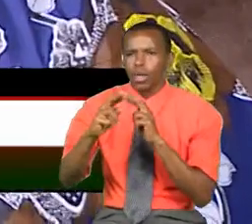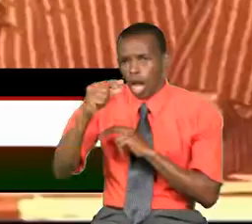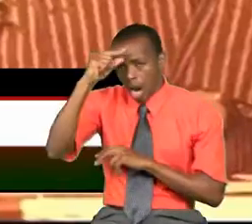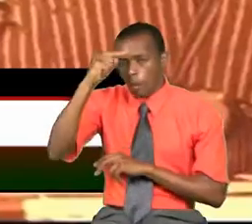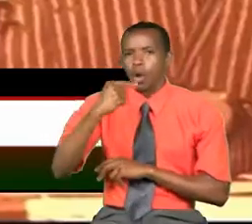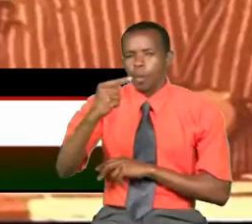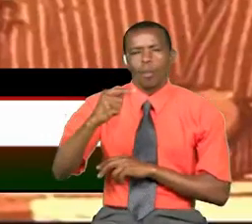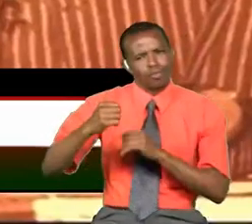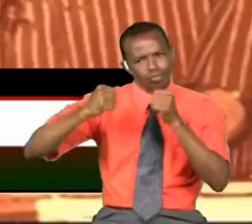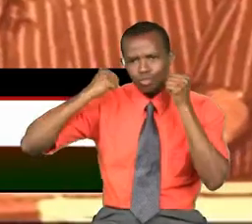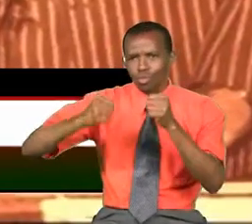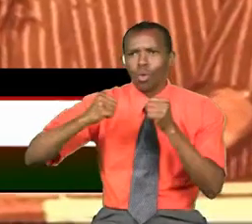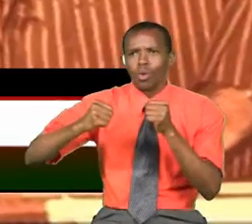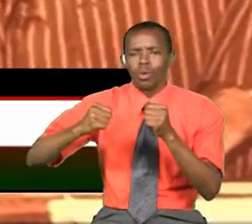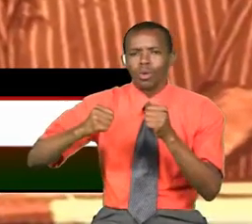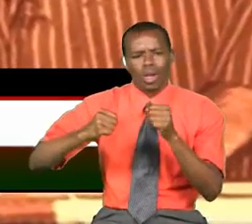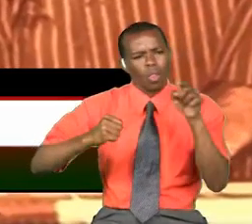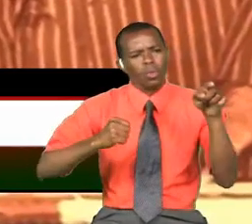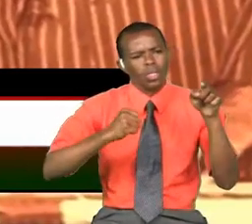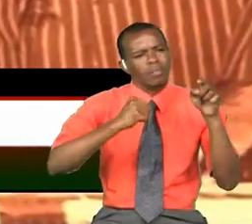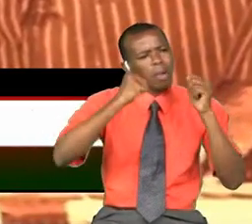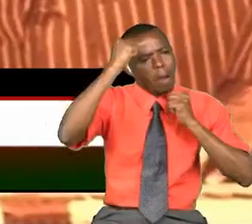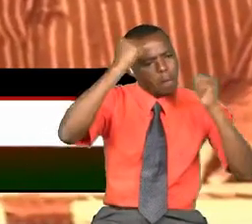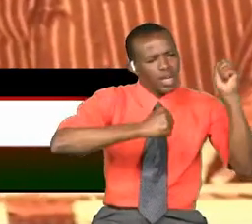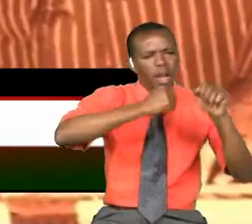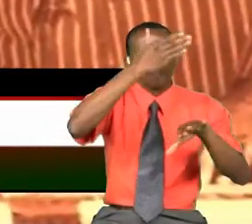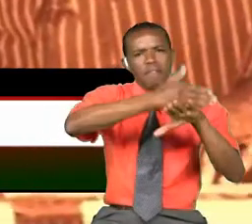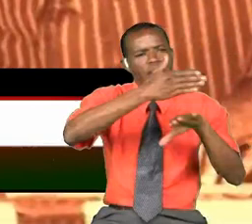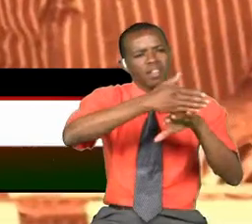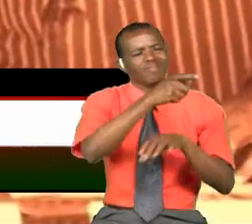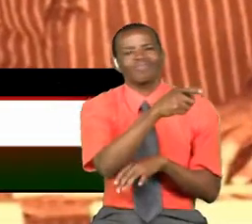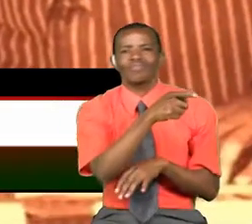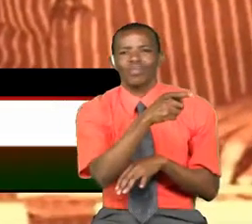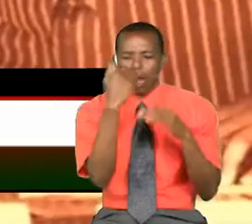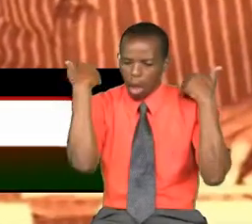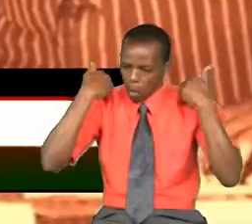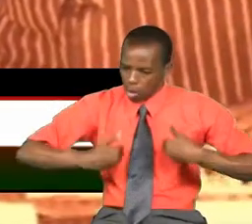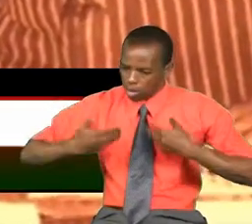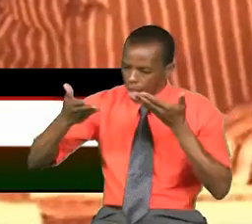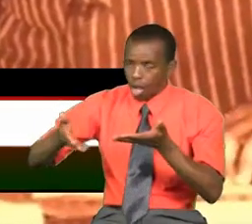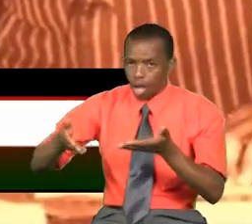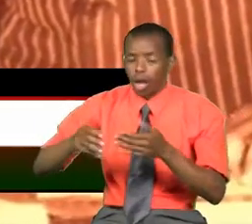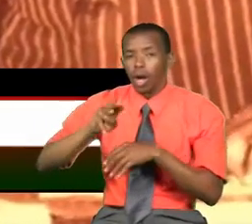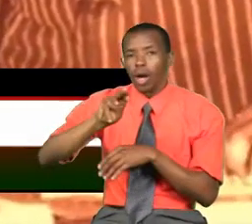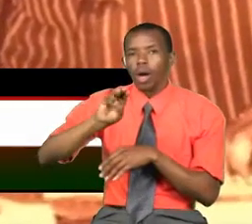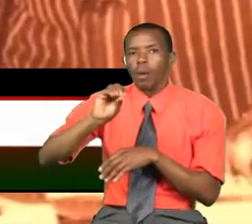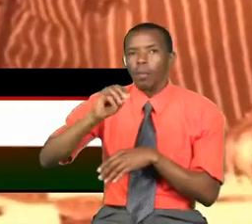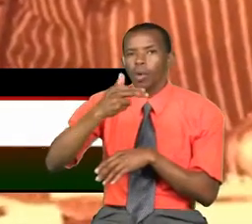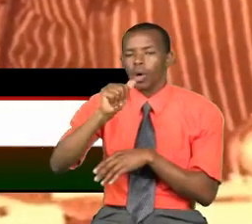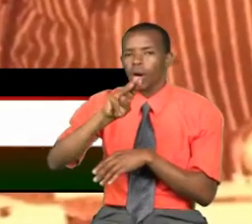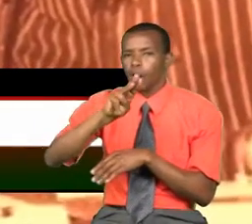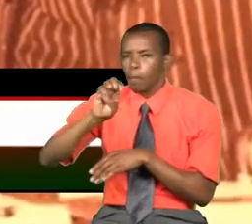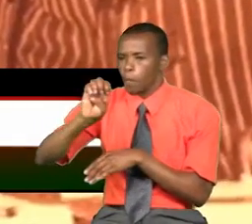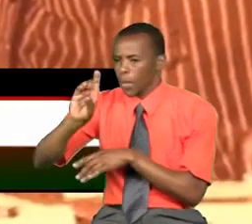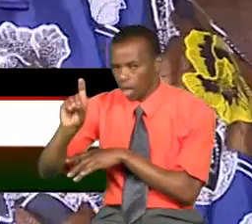serikali ya Moi bado iko imara kabisa. Wale ni wanajeshi tu, vijana walevi Na mimi niko hapa General Mahmud Mahmud pamoja ni